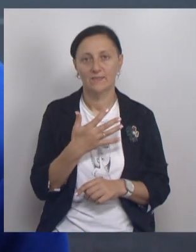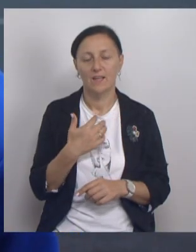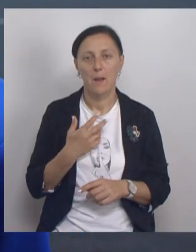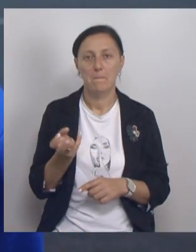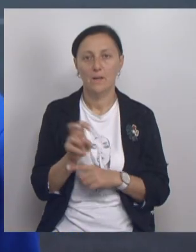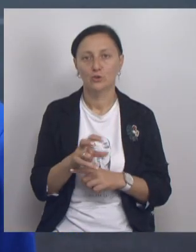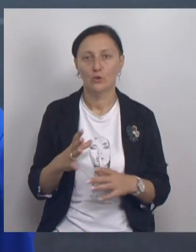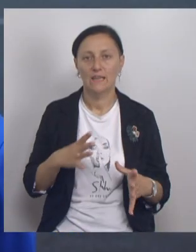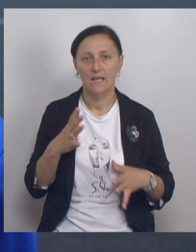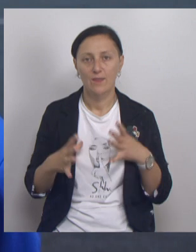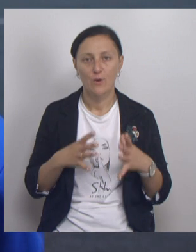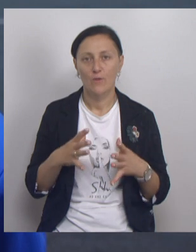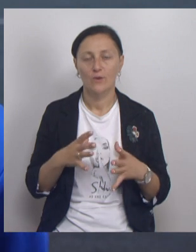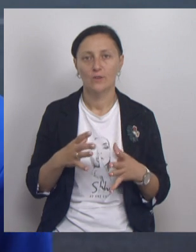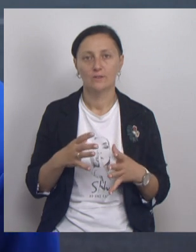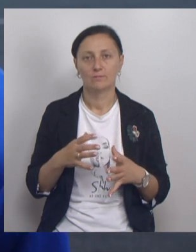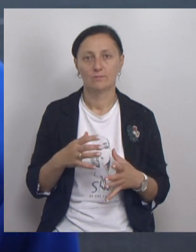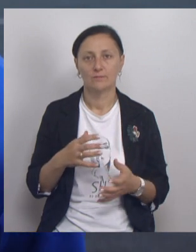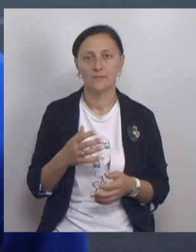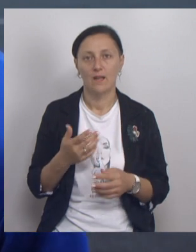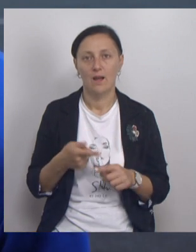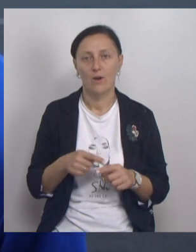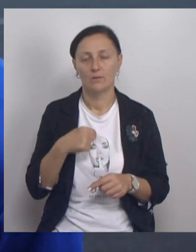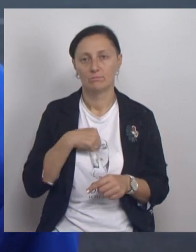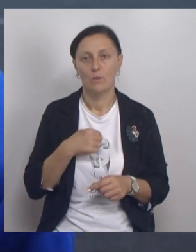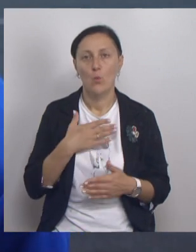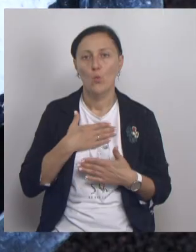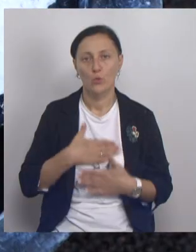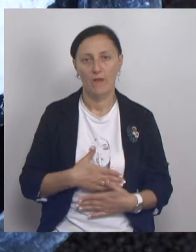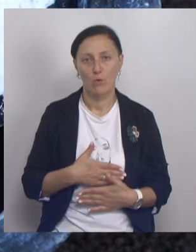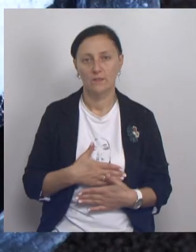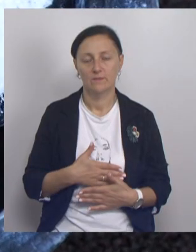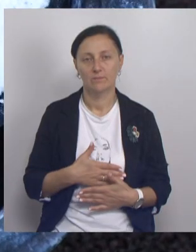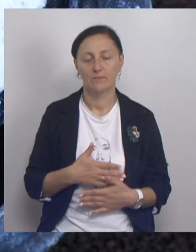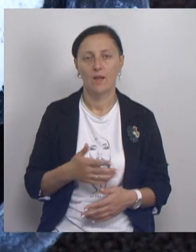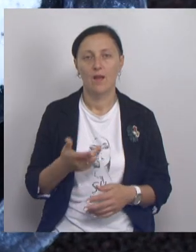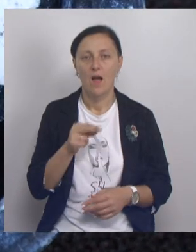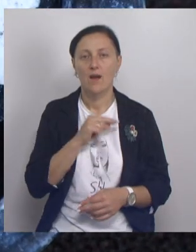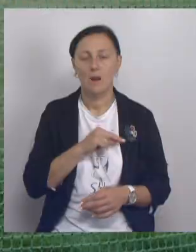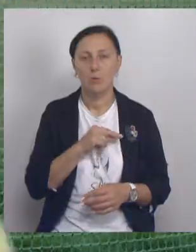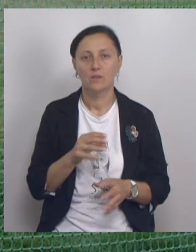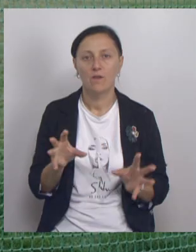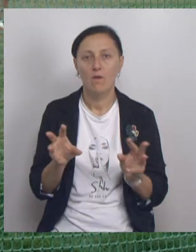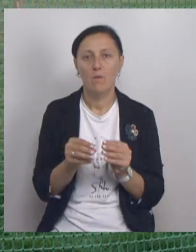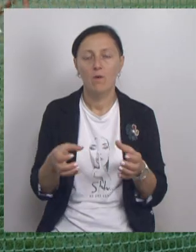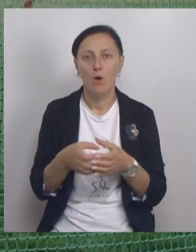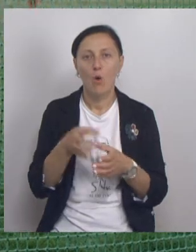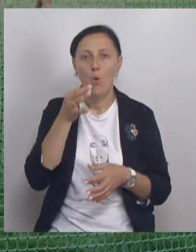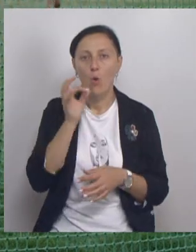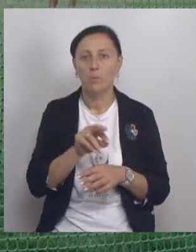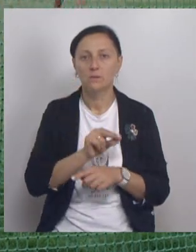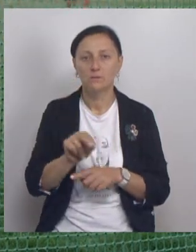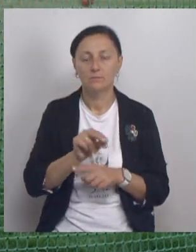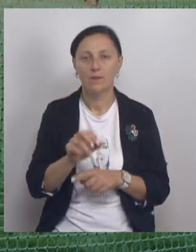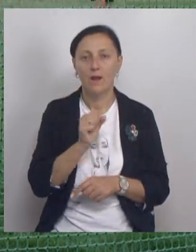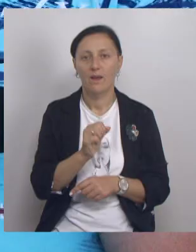на тренировку и какое-то удовольствие мне приносит. Работает с нашими героями тандем опытных наставников